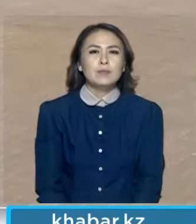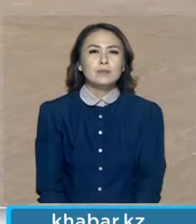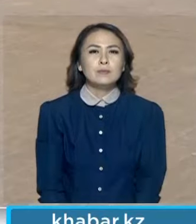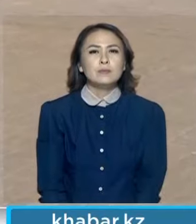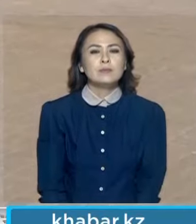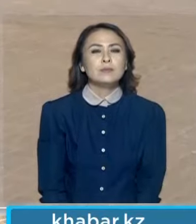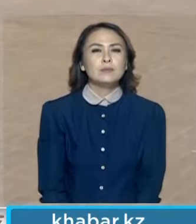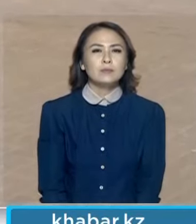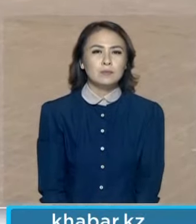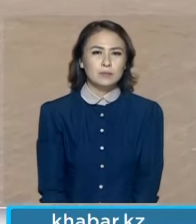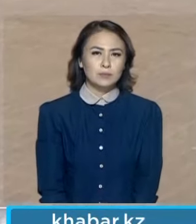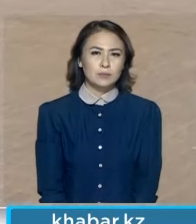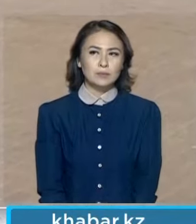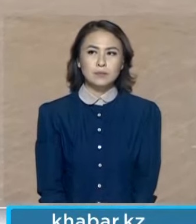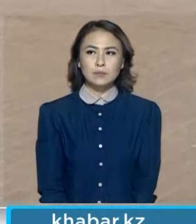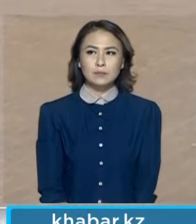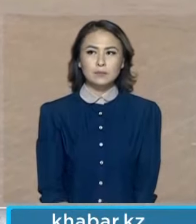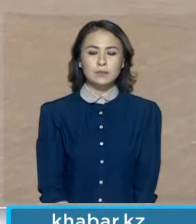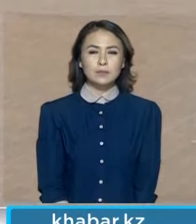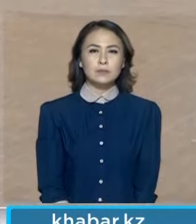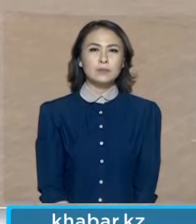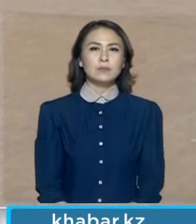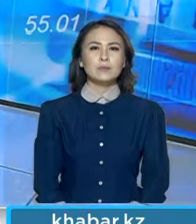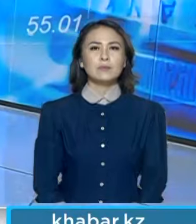Ердәулет Ыбырайұлы, Азамат Саметов, хабар.